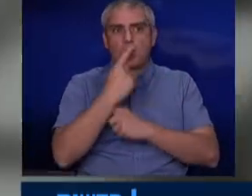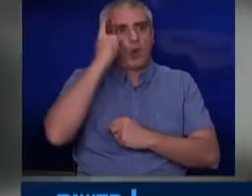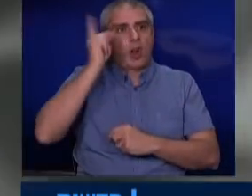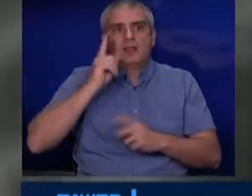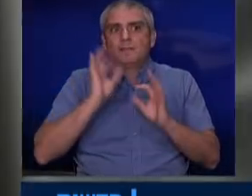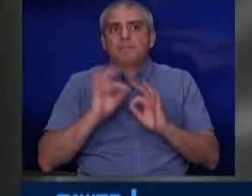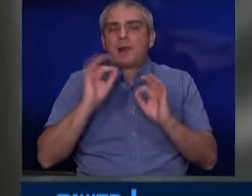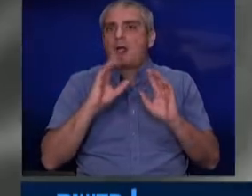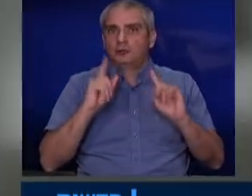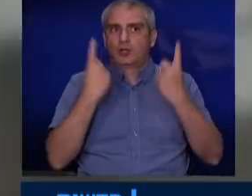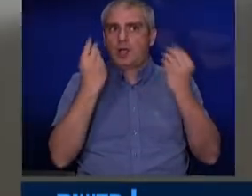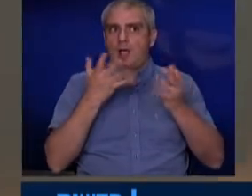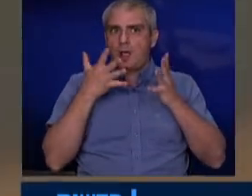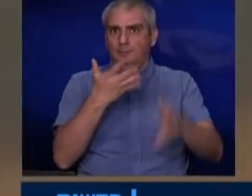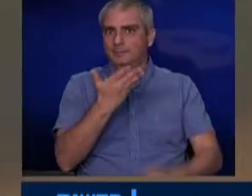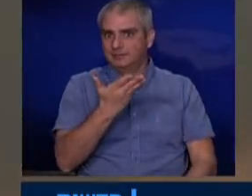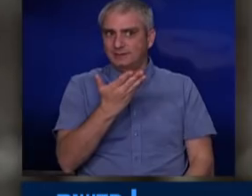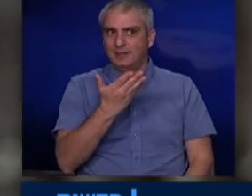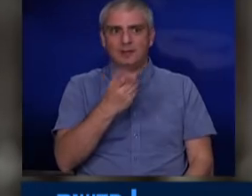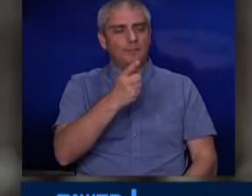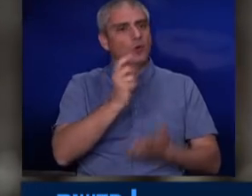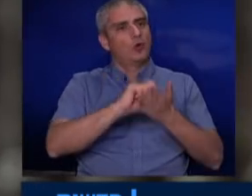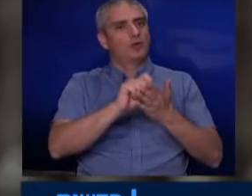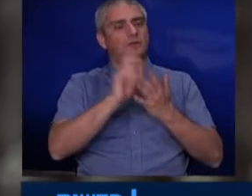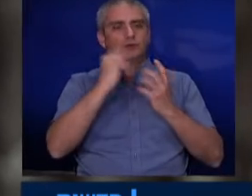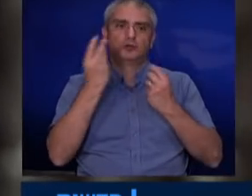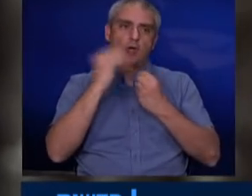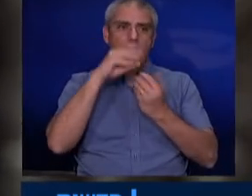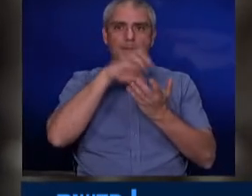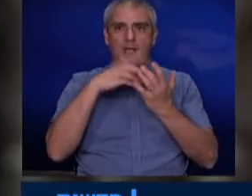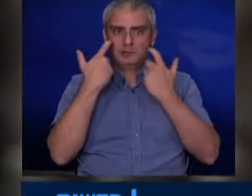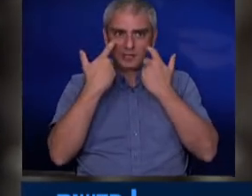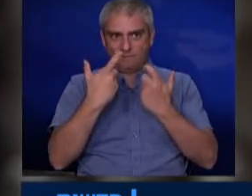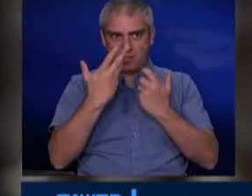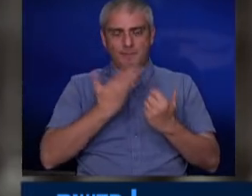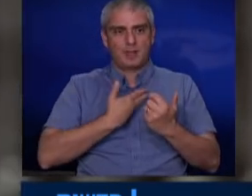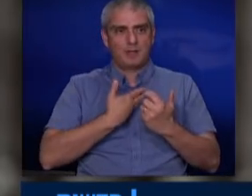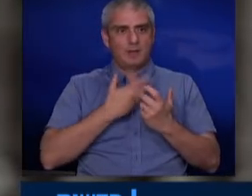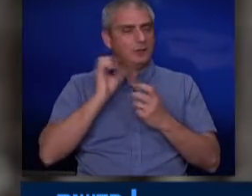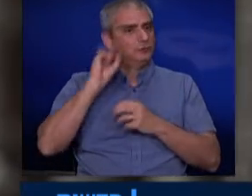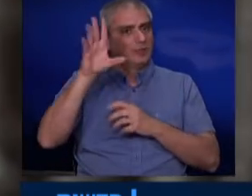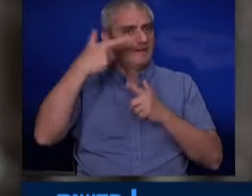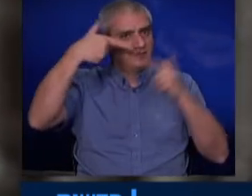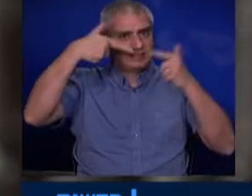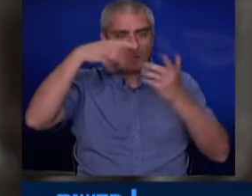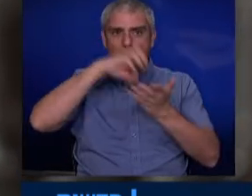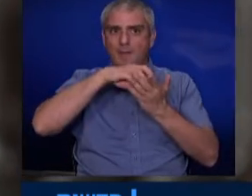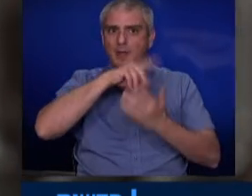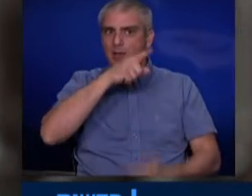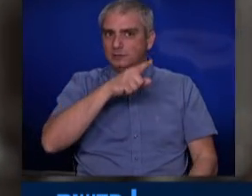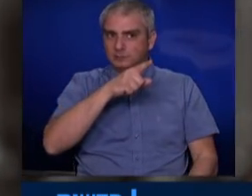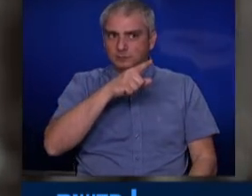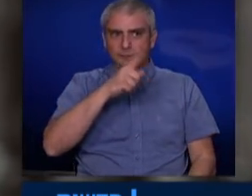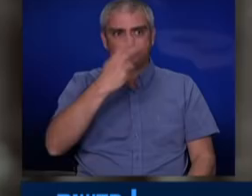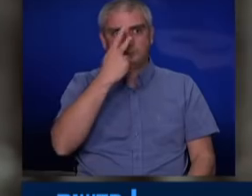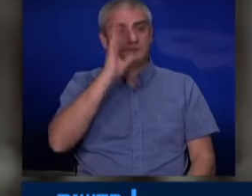לא הותקנו כלל באירוע החריג. הם כותבים שם שיש עוד מרכז הבטחה שמקבל שדרים וצילומים מן המרכז הזה, ואם הוא